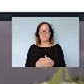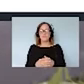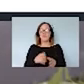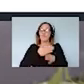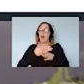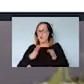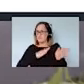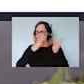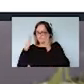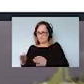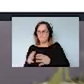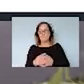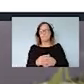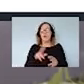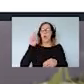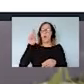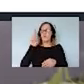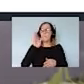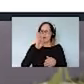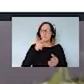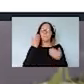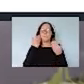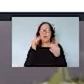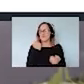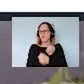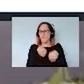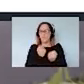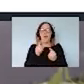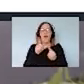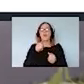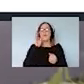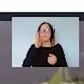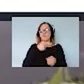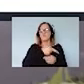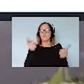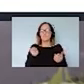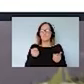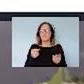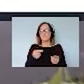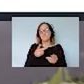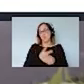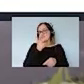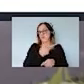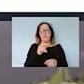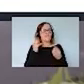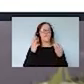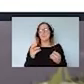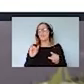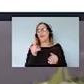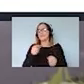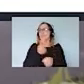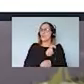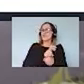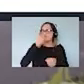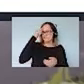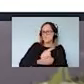dalej. I obiecuję, że dojdziemy do czegoś bardzo skomplikowanego, ale co będzie nadal dla nas wszystkich dostępne, nieważne jak jesteśmy sprawni technicznie